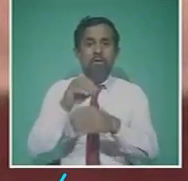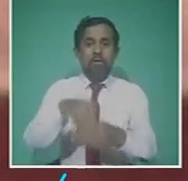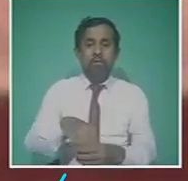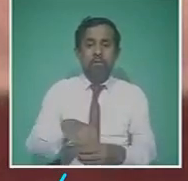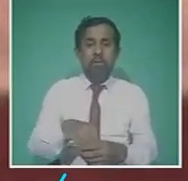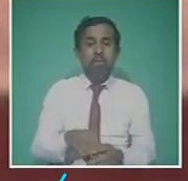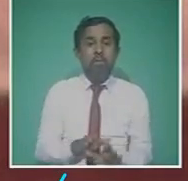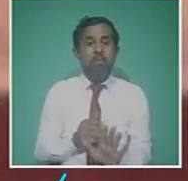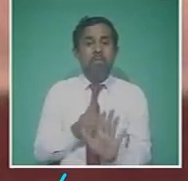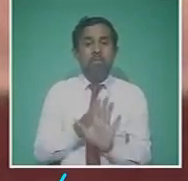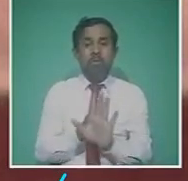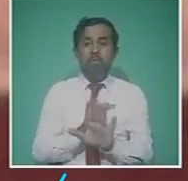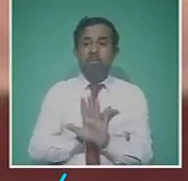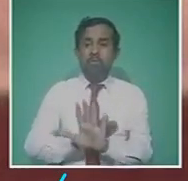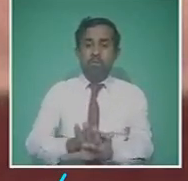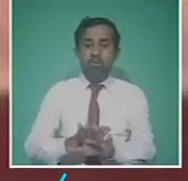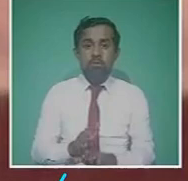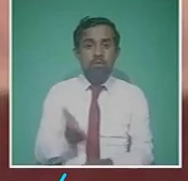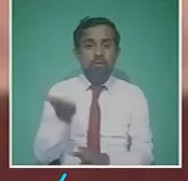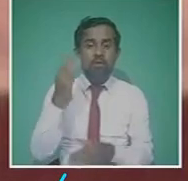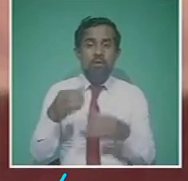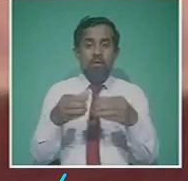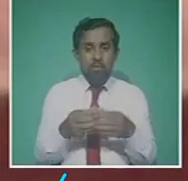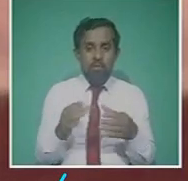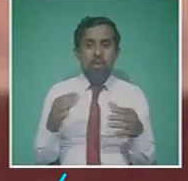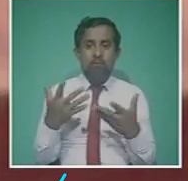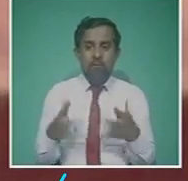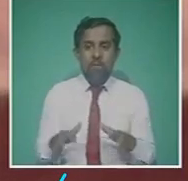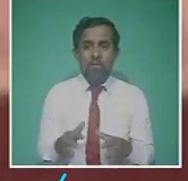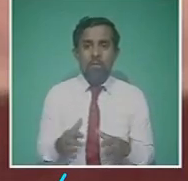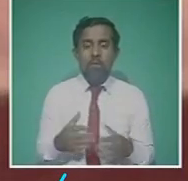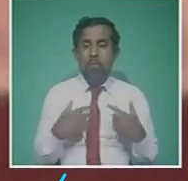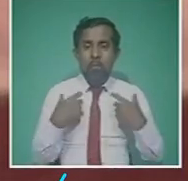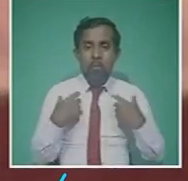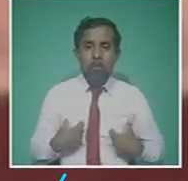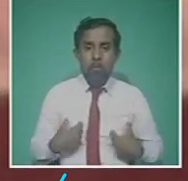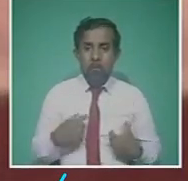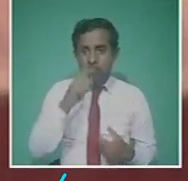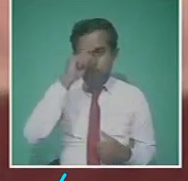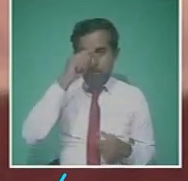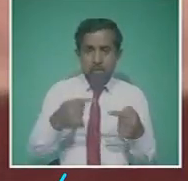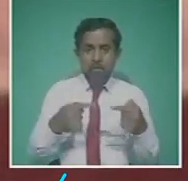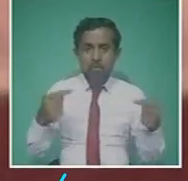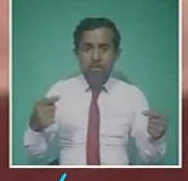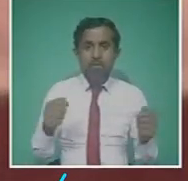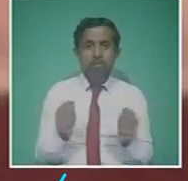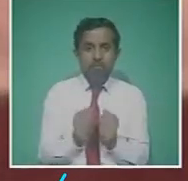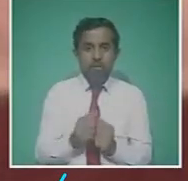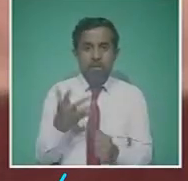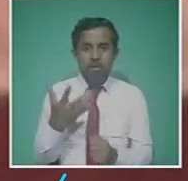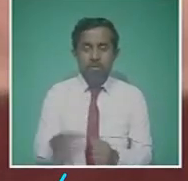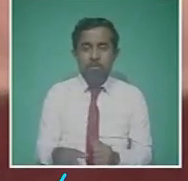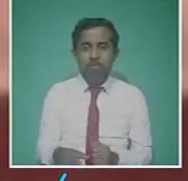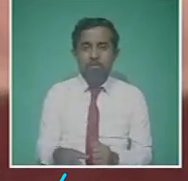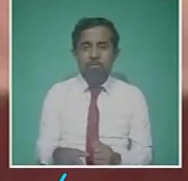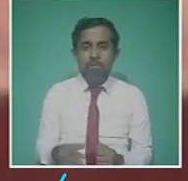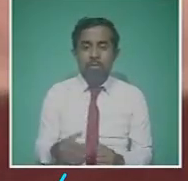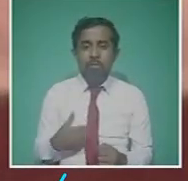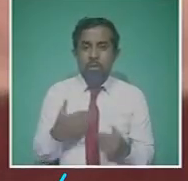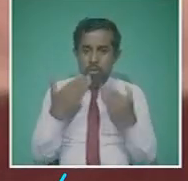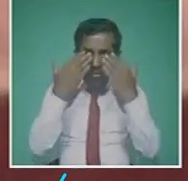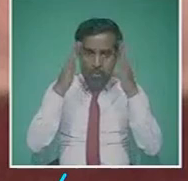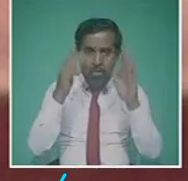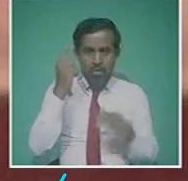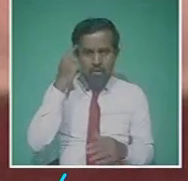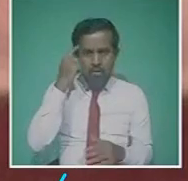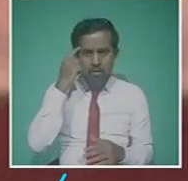පස්සෙන් තල්ලු කරුවා එදා කඳවුරු වැන්දා මහින්ද රාජපක්ෂ මැතිතුමාට විරුද්ධව කටයුතු කරා හැබැයි අපි අවංකව හිතන්න